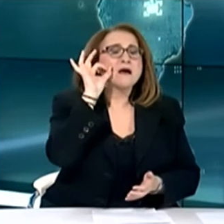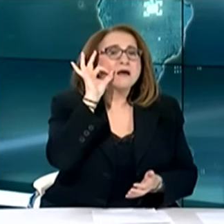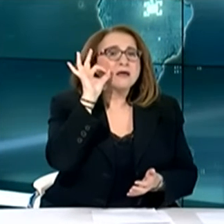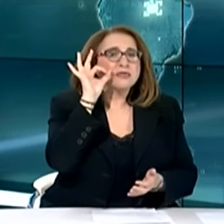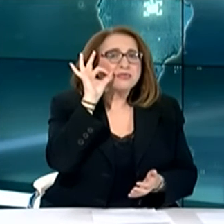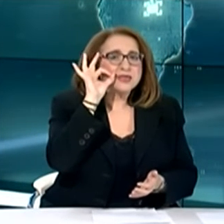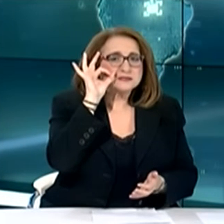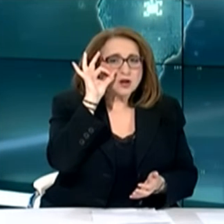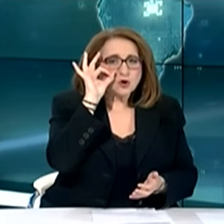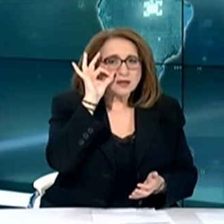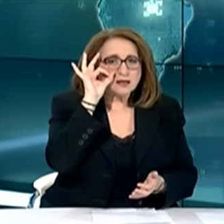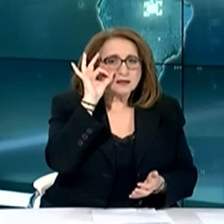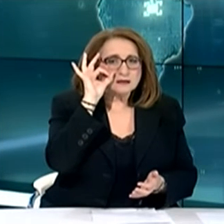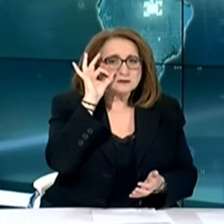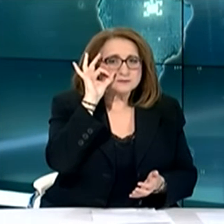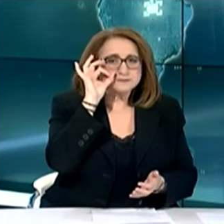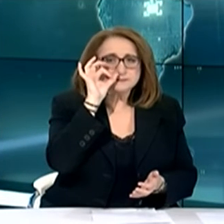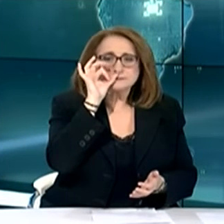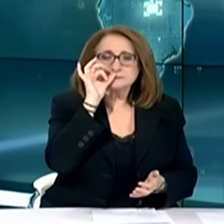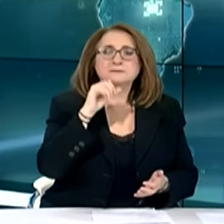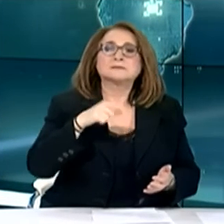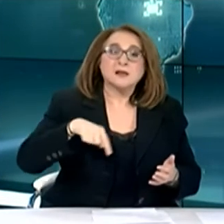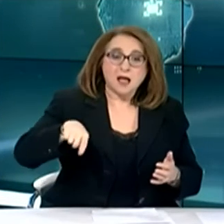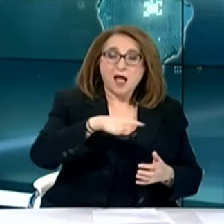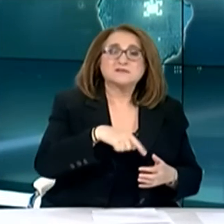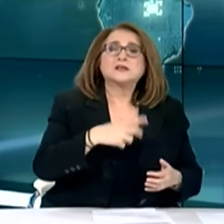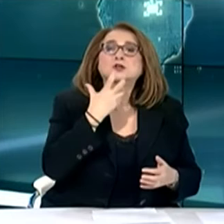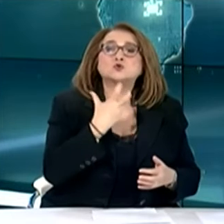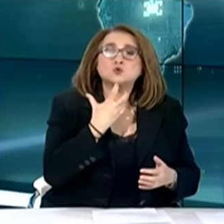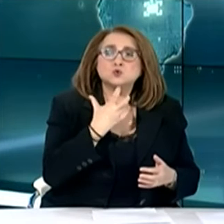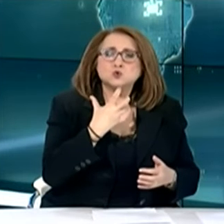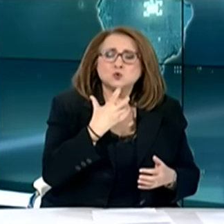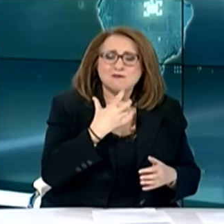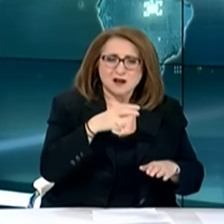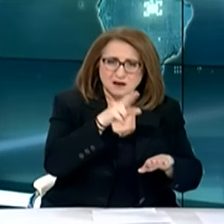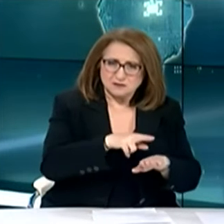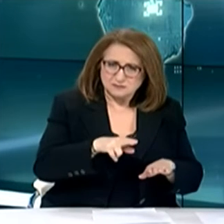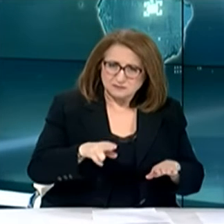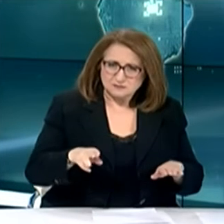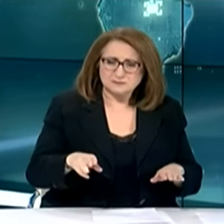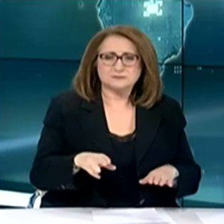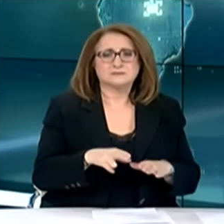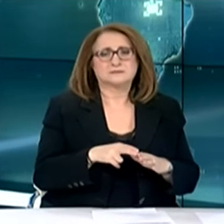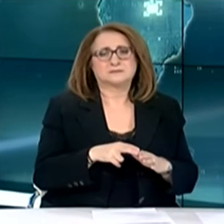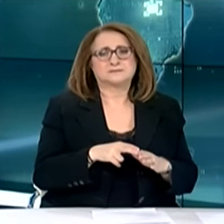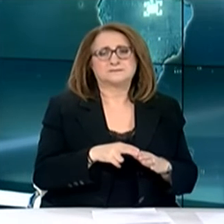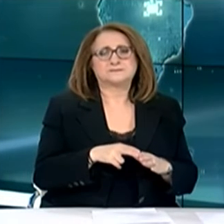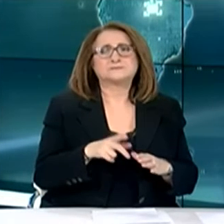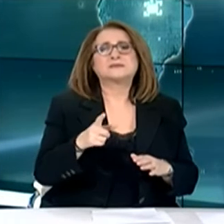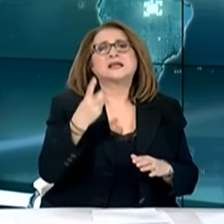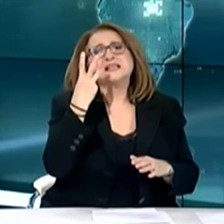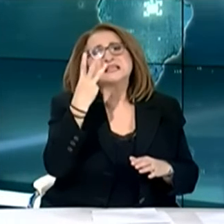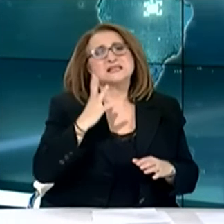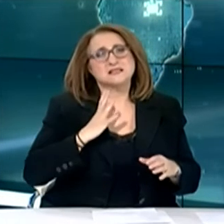Θεσσαλονίκη. Θέλω να πω εδώ ότι οι άνθρωποι οι οποίοι νοσούν σοβαρά ή διασωληνώνονται ή και οι ατυχείς τρεις συμπολίτες